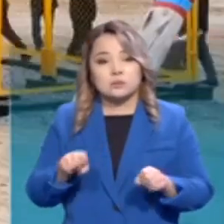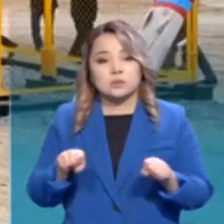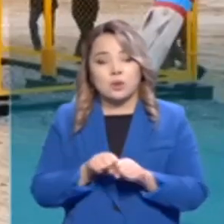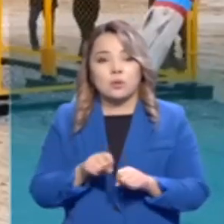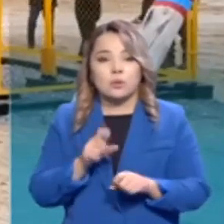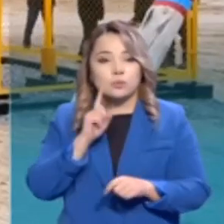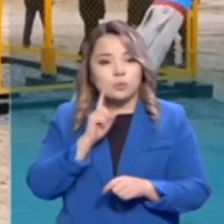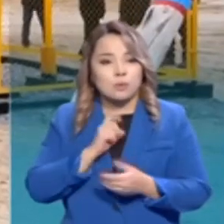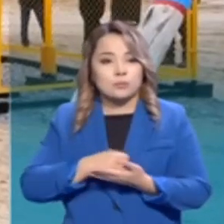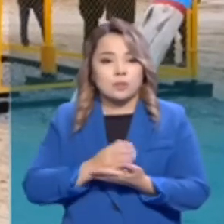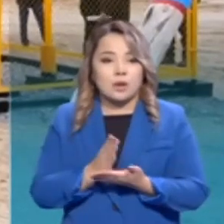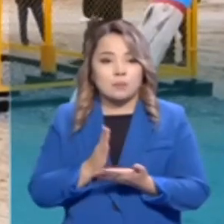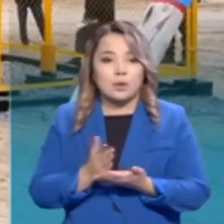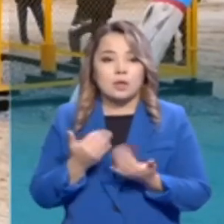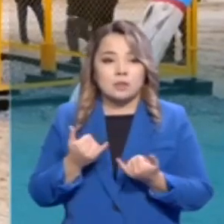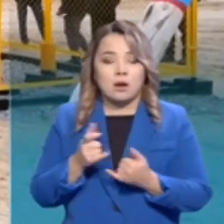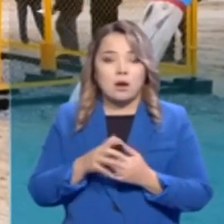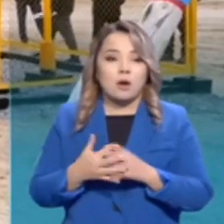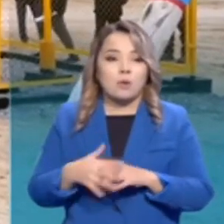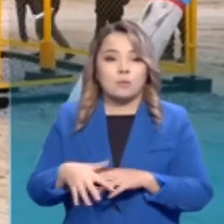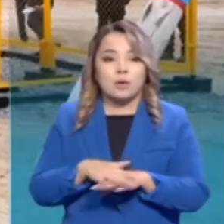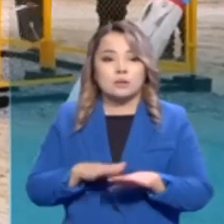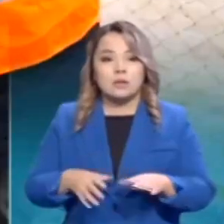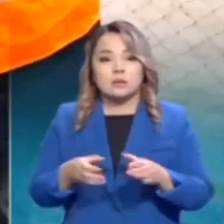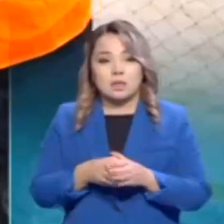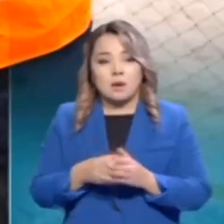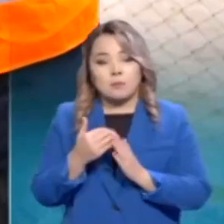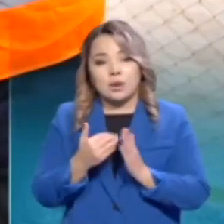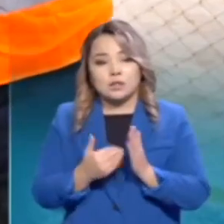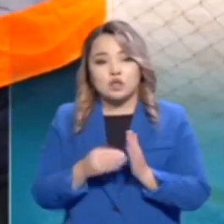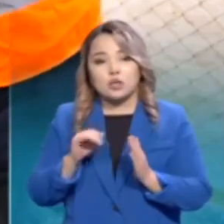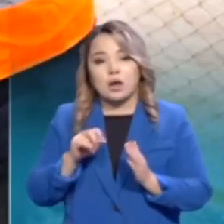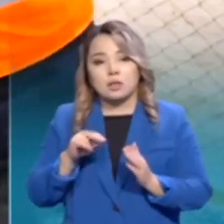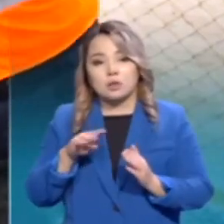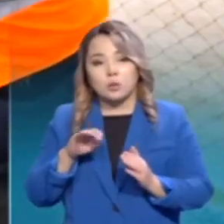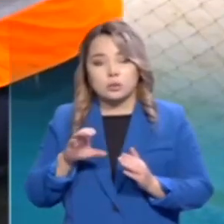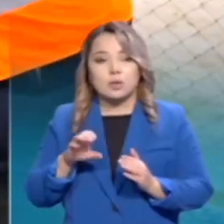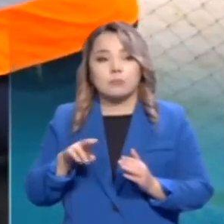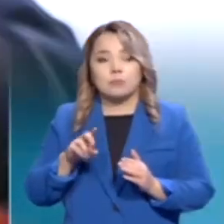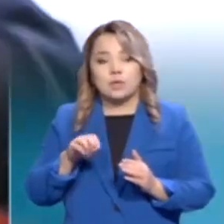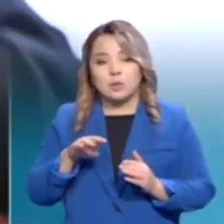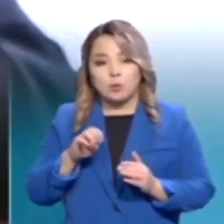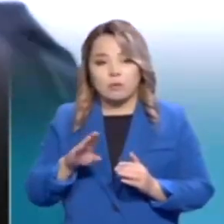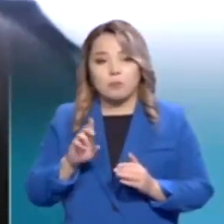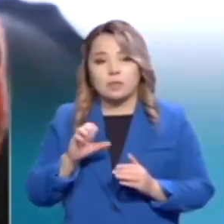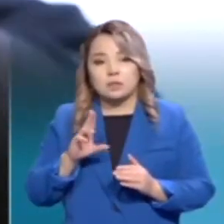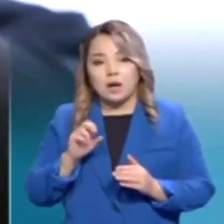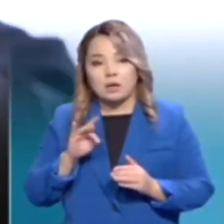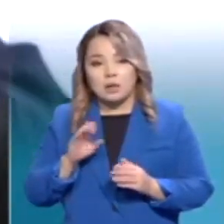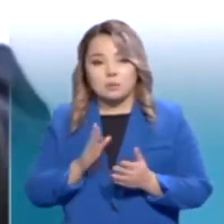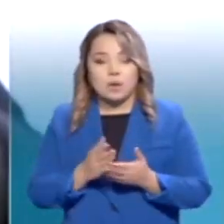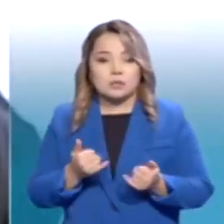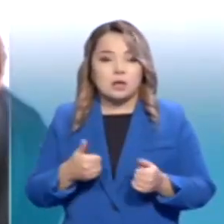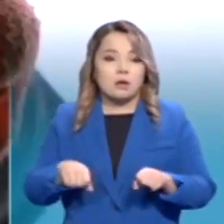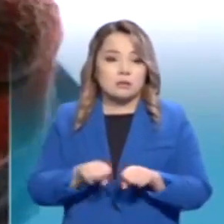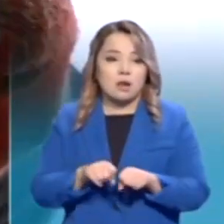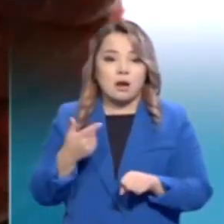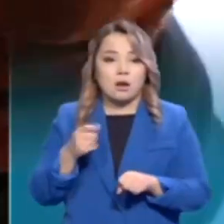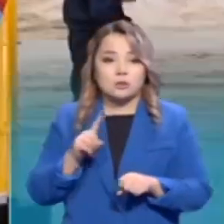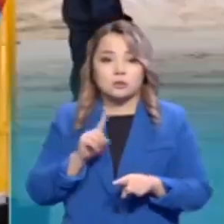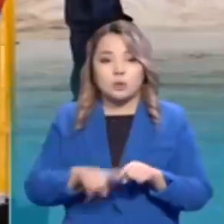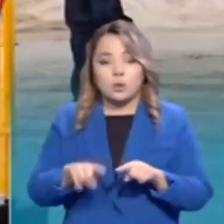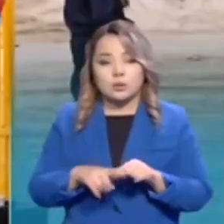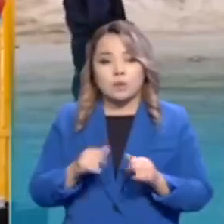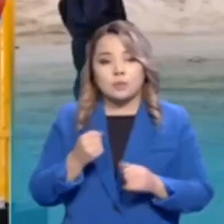бәрі. Жалпы ауыл ел бесігі бағдарламасы аясында Жалаңтөс, Пірімов, Басығара елді мекендері көгілдір отынға қосылмақ. Бүгінде